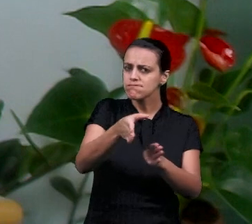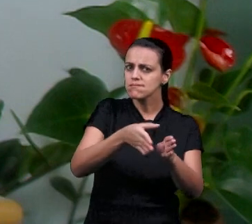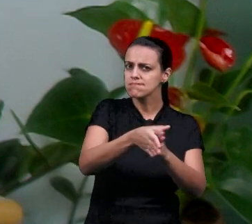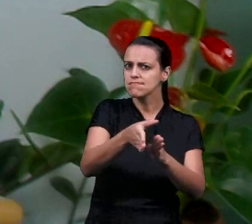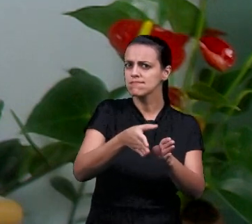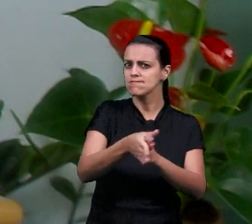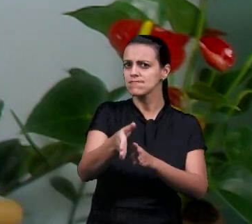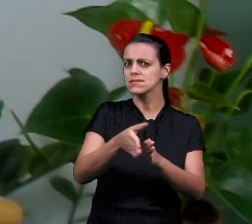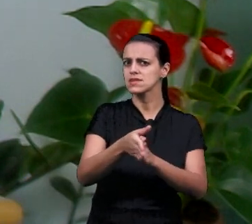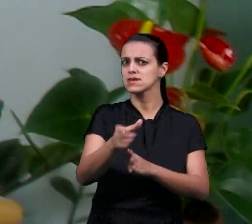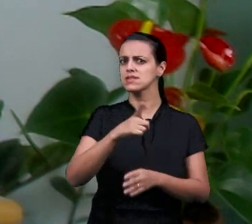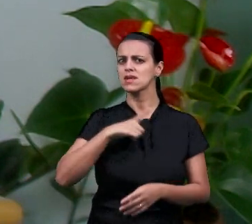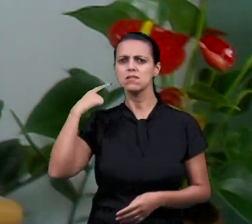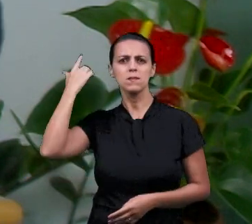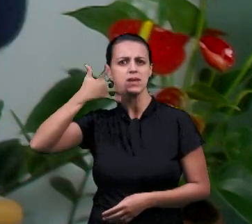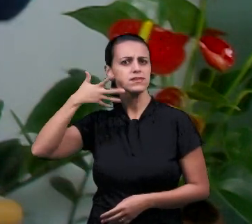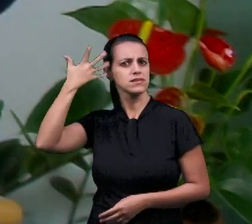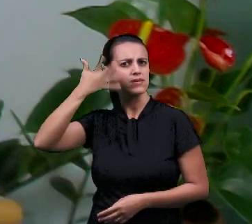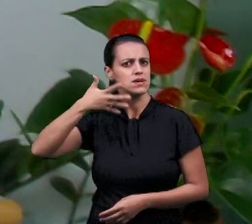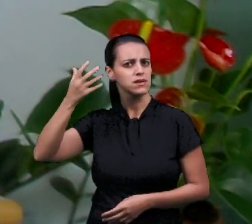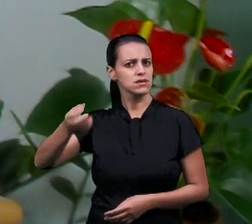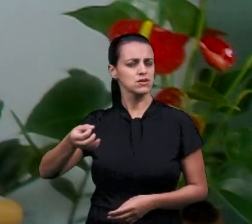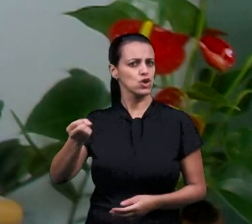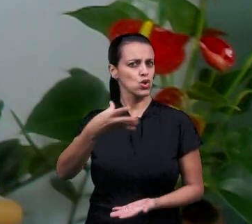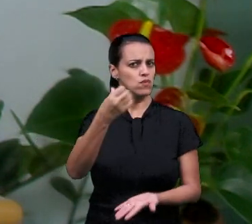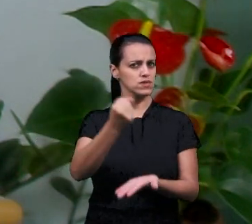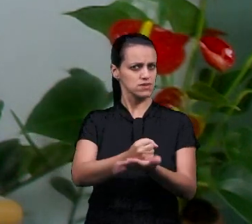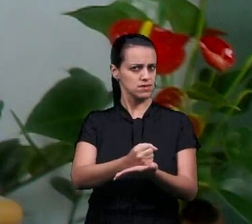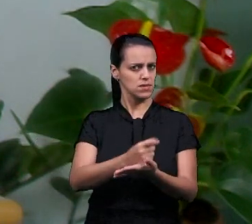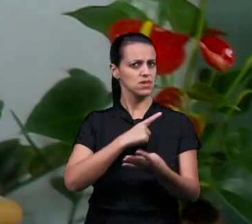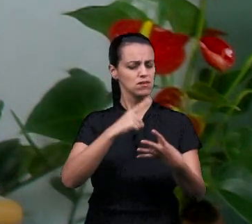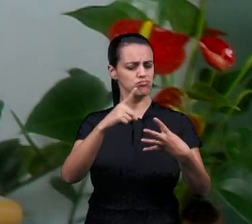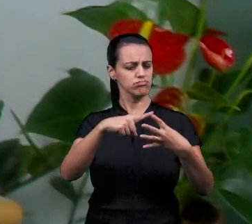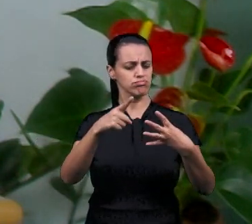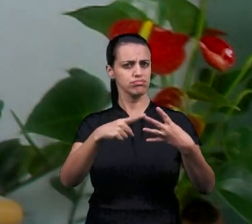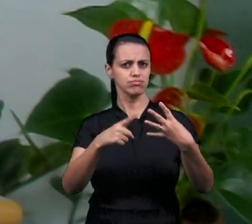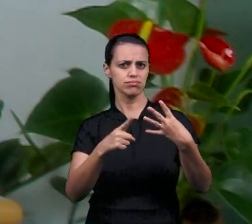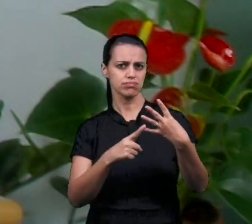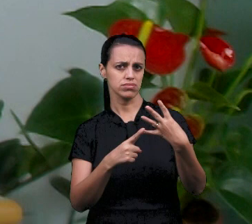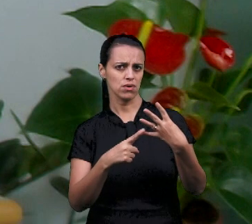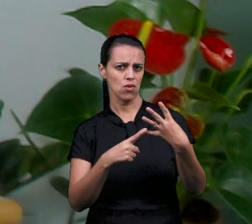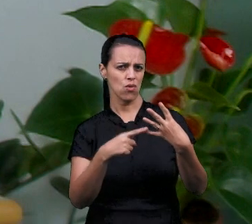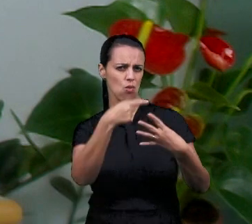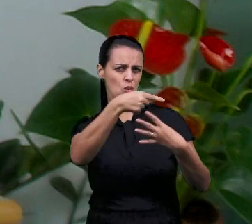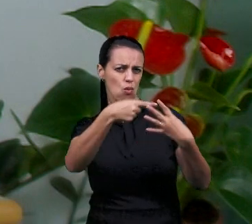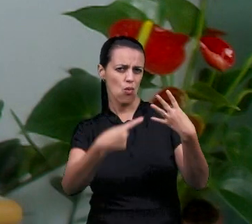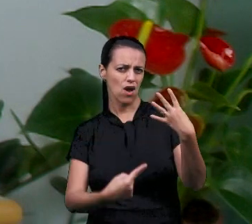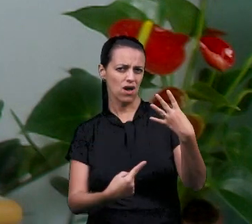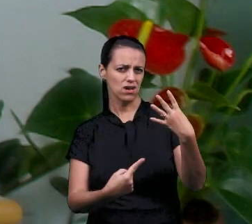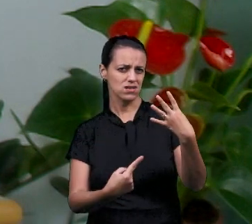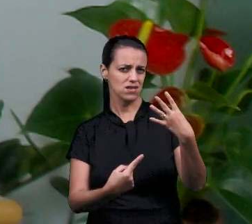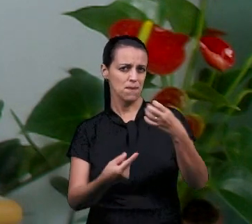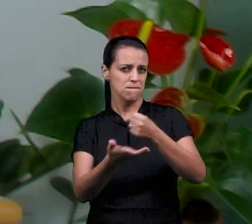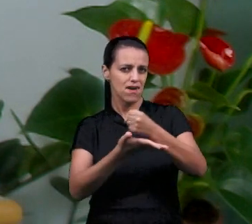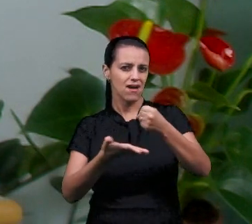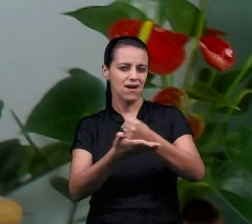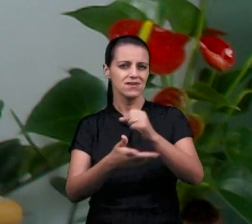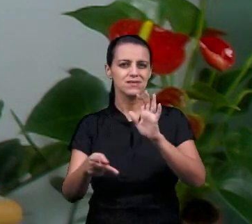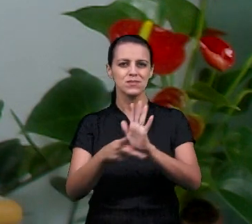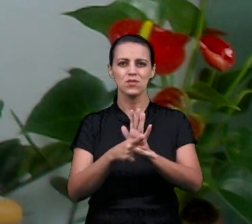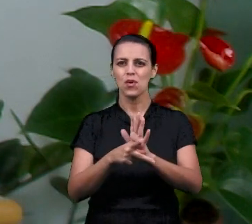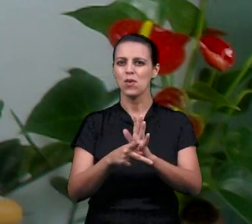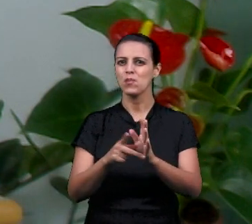le dernier grand message du Nouveau Testament, il y a 4 aspects basiques dans la conversion, dans la vie